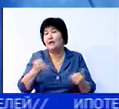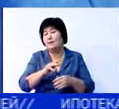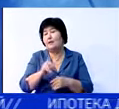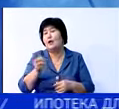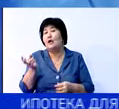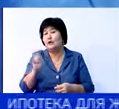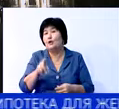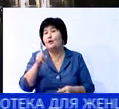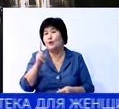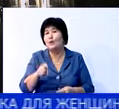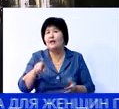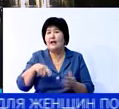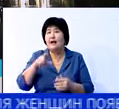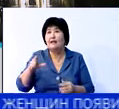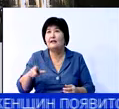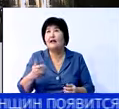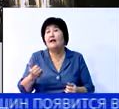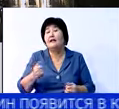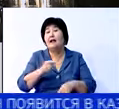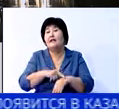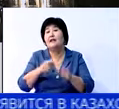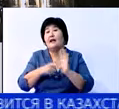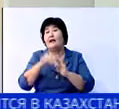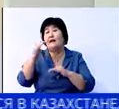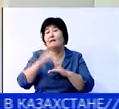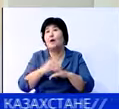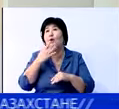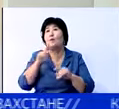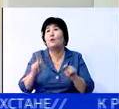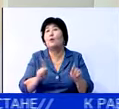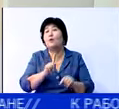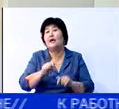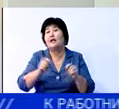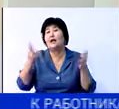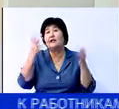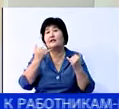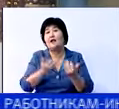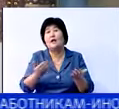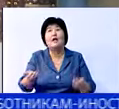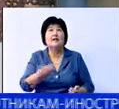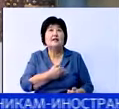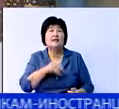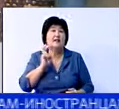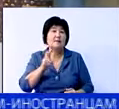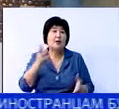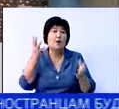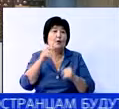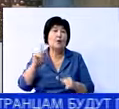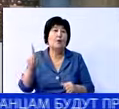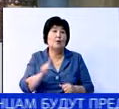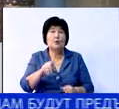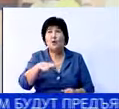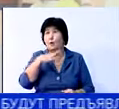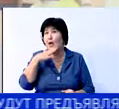сотни горожан. На часах 7 вечера музей открывает двери для ночных гостей. Желающих провести ночь в музее